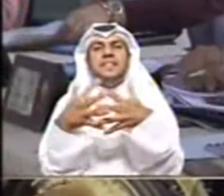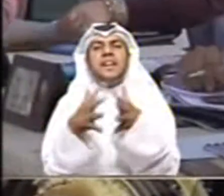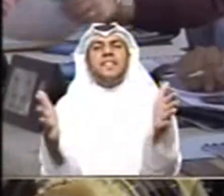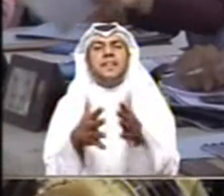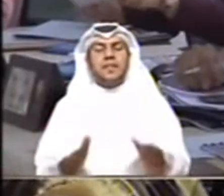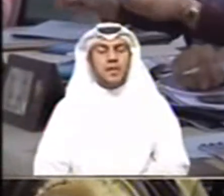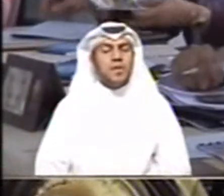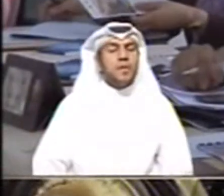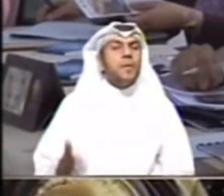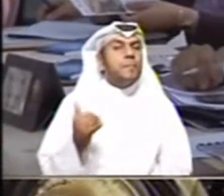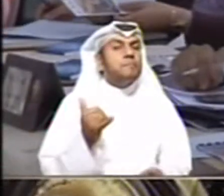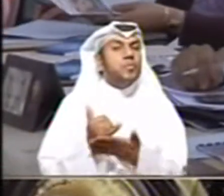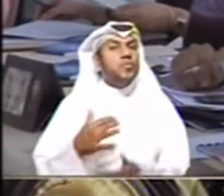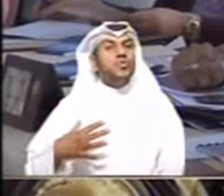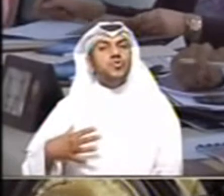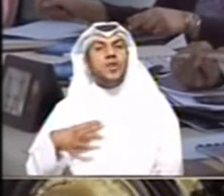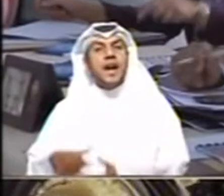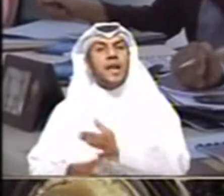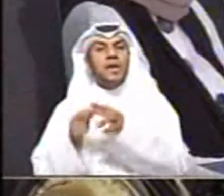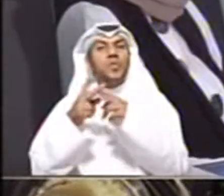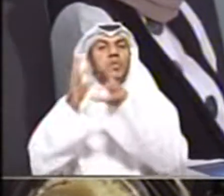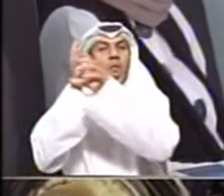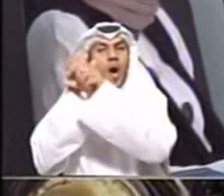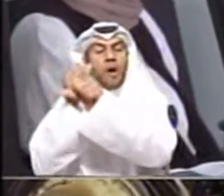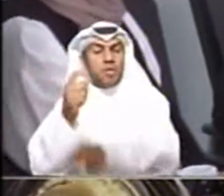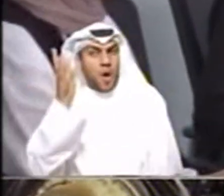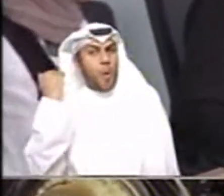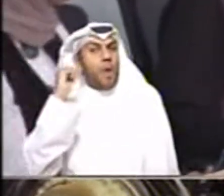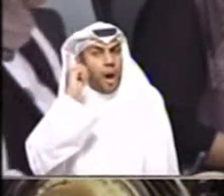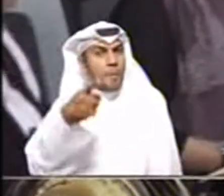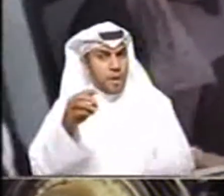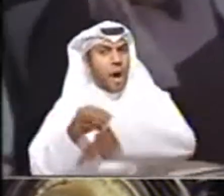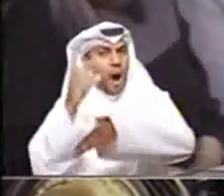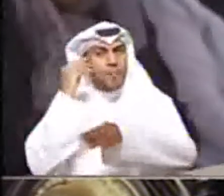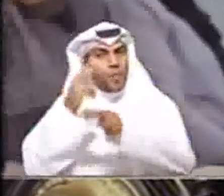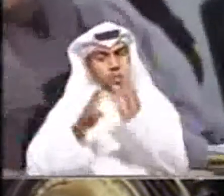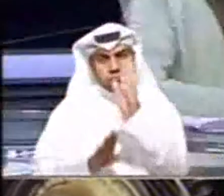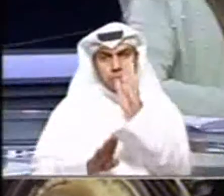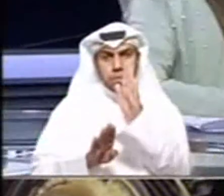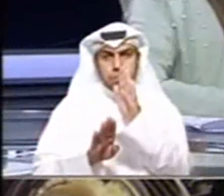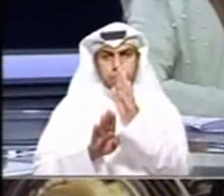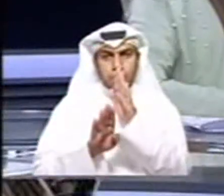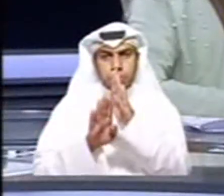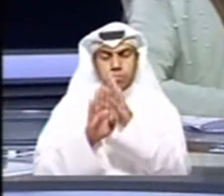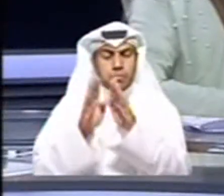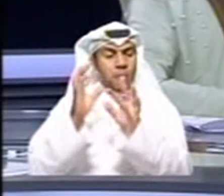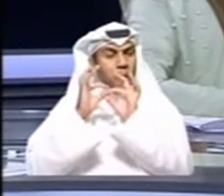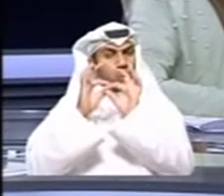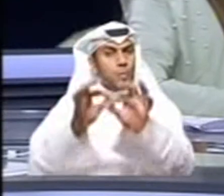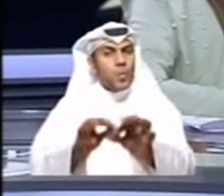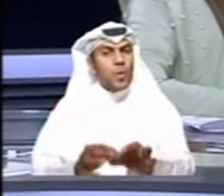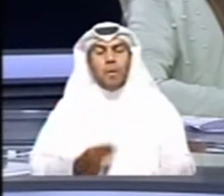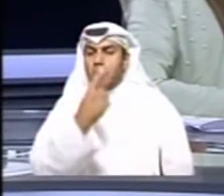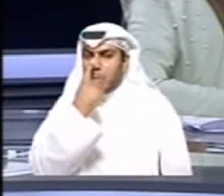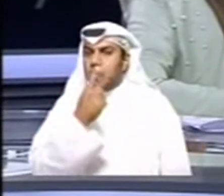تفضلي. هذه رؤيتهم في أنه ممكن تنفتح مسارات ونحن نقدر نستثمر الطاقات الشبابية في